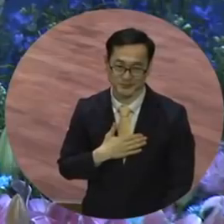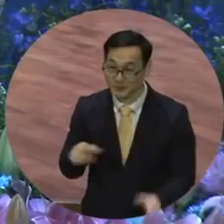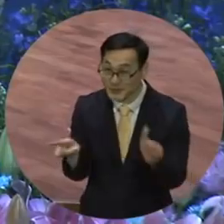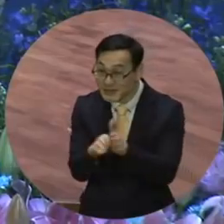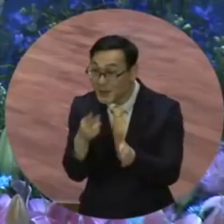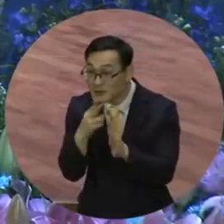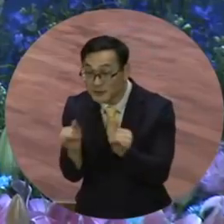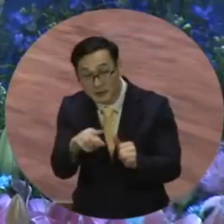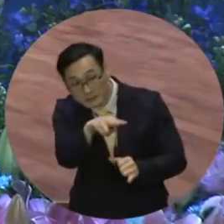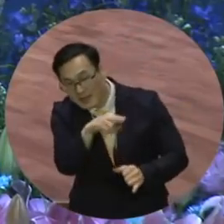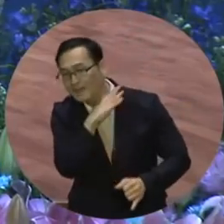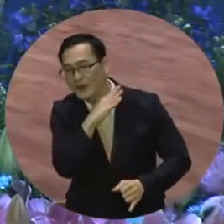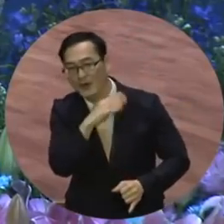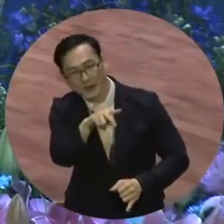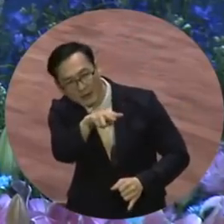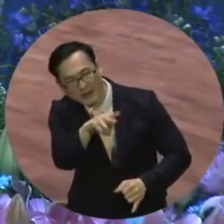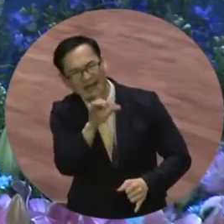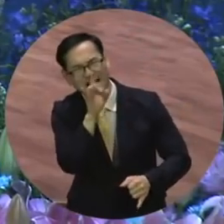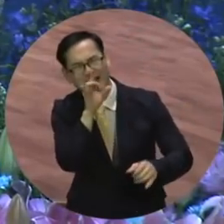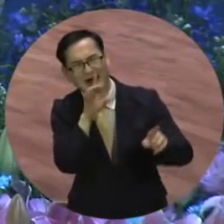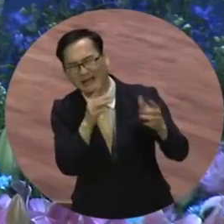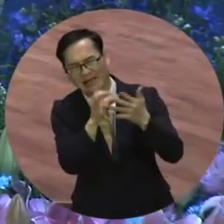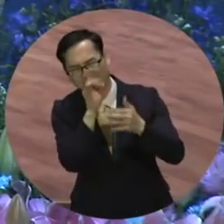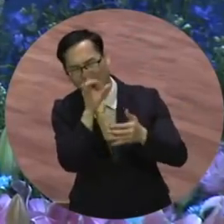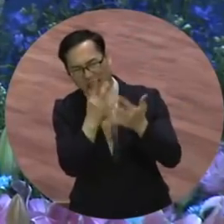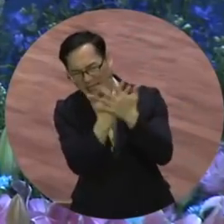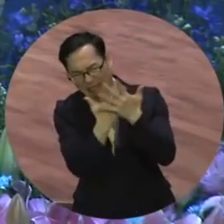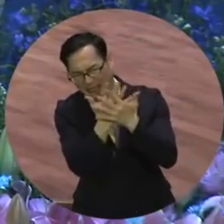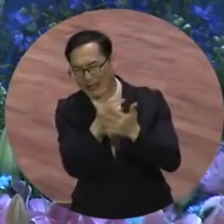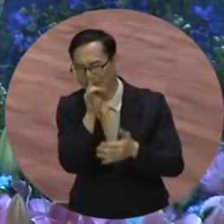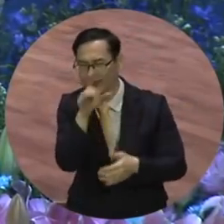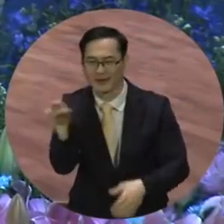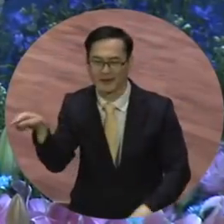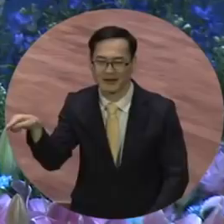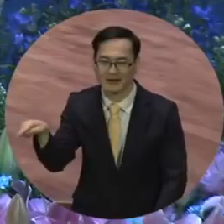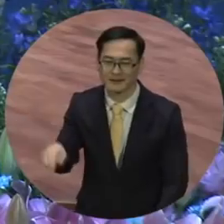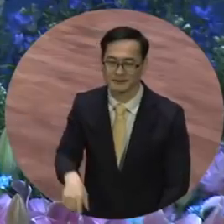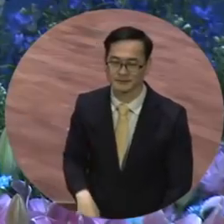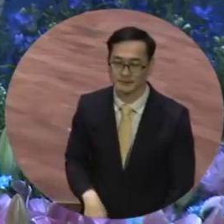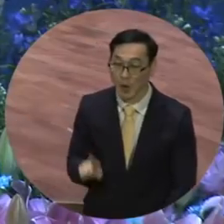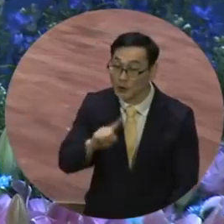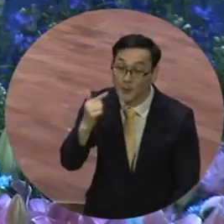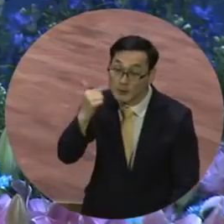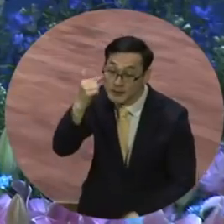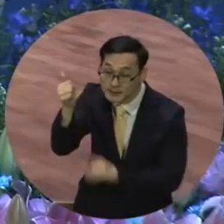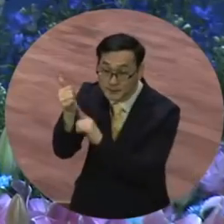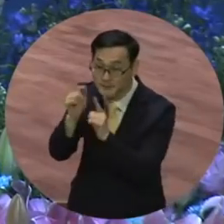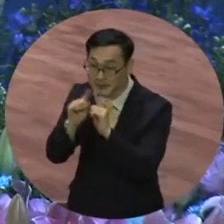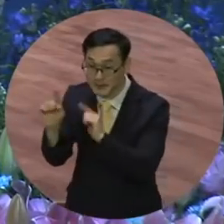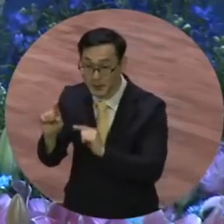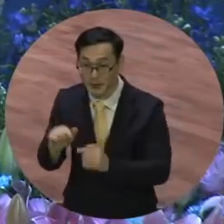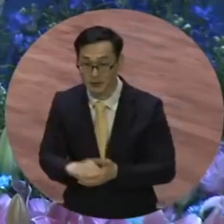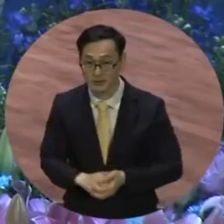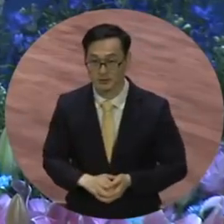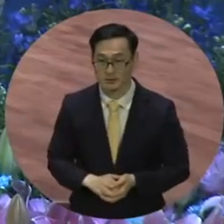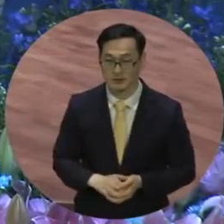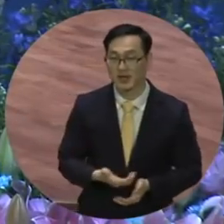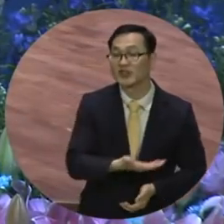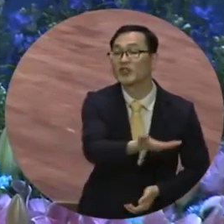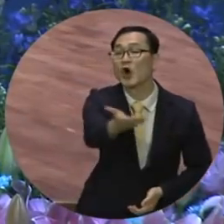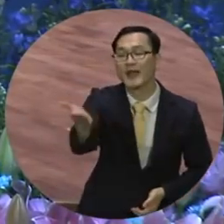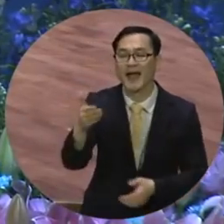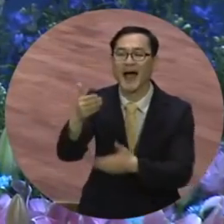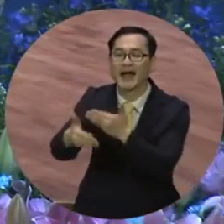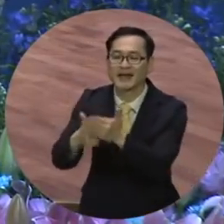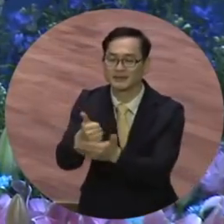믿음이 보여요. 자, JB 필립스 목사님은 이렇게 말해요. 너 하나님은 너무 적다 그랬어.